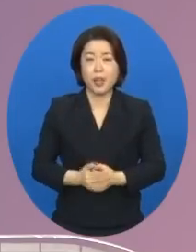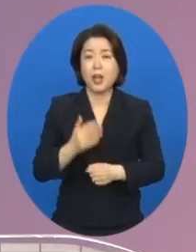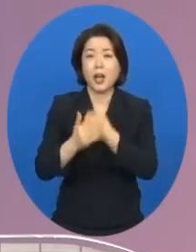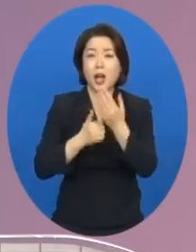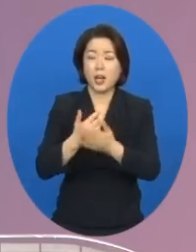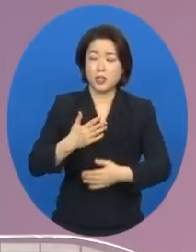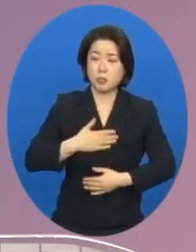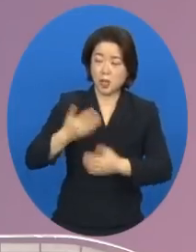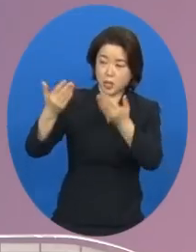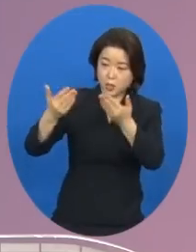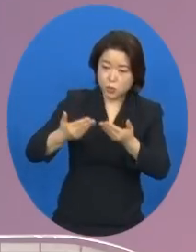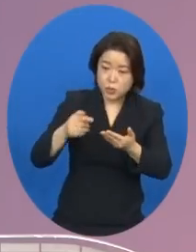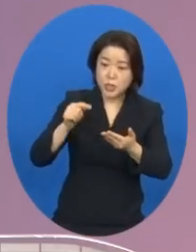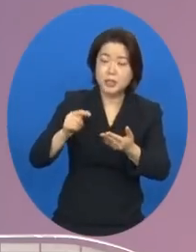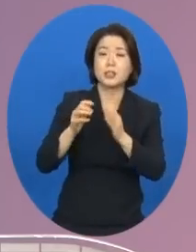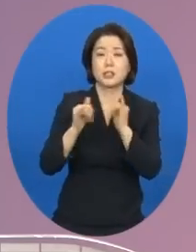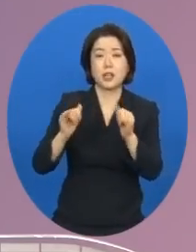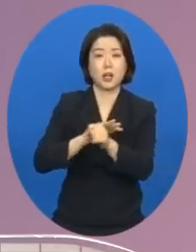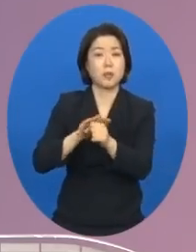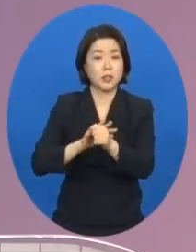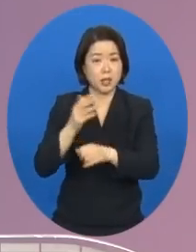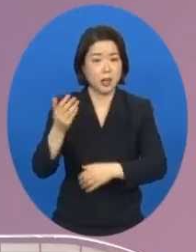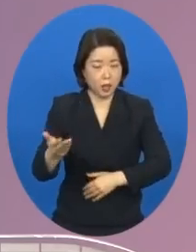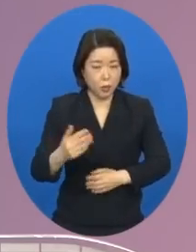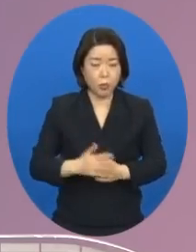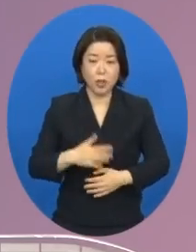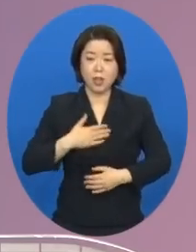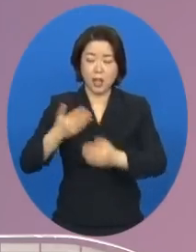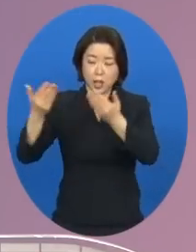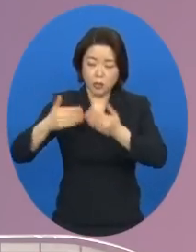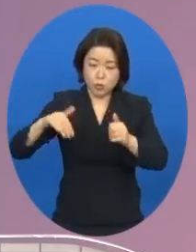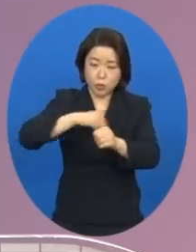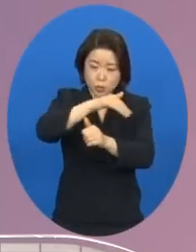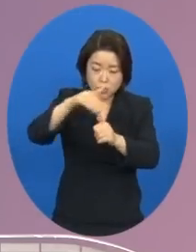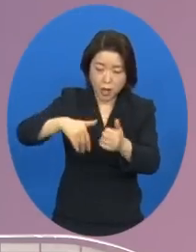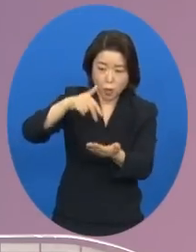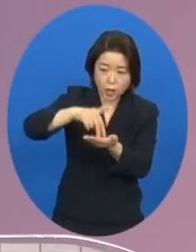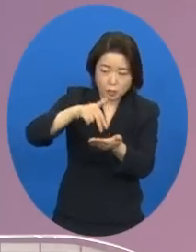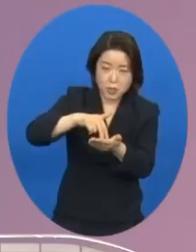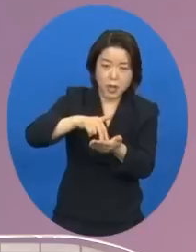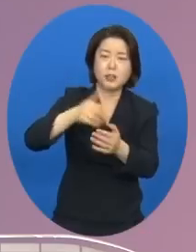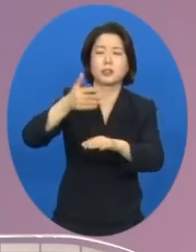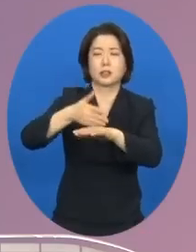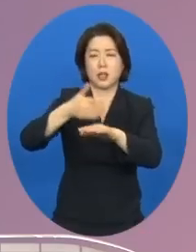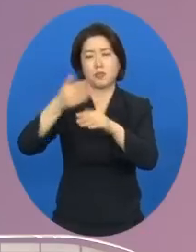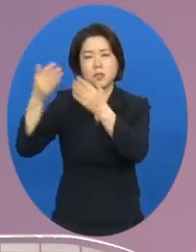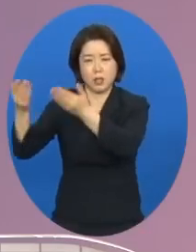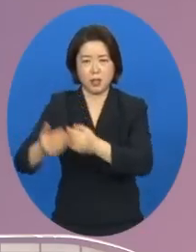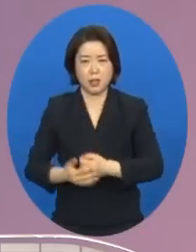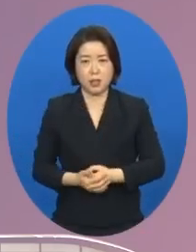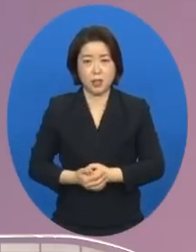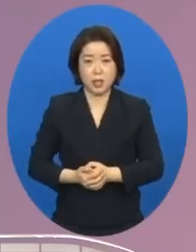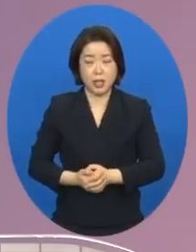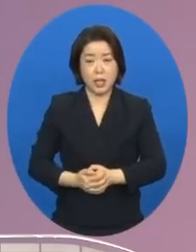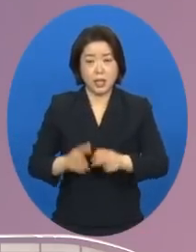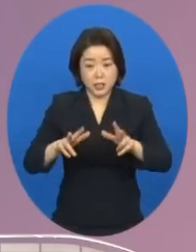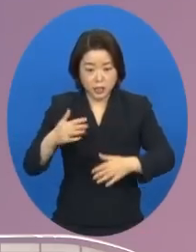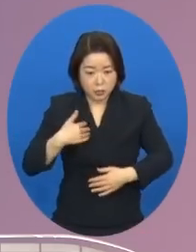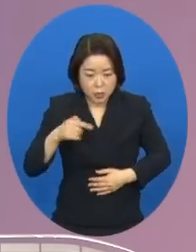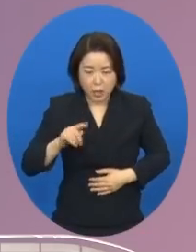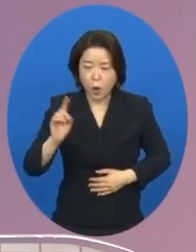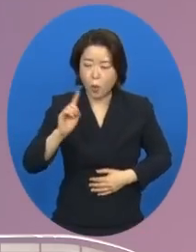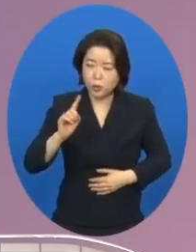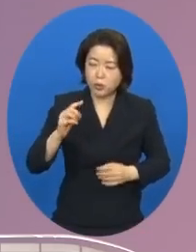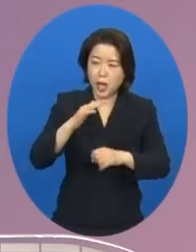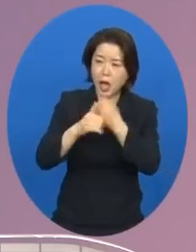하나님, 내게 주신 사람을 사랑하고 내게 주어진 형편에 감사하고 지금 이 순간에 어떻게 하면 하나님을 기쁘시게